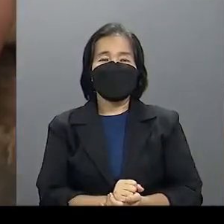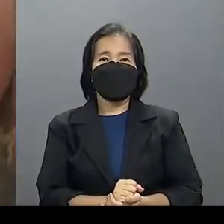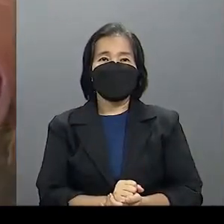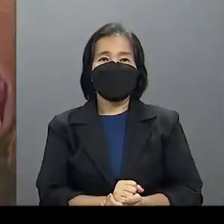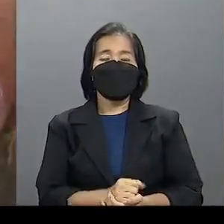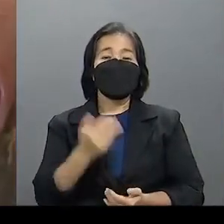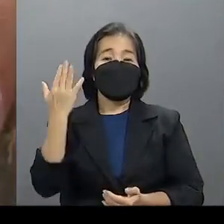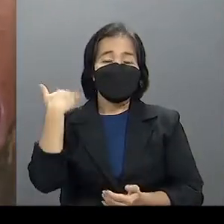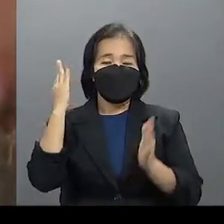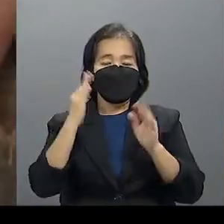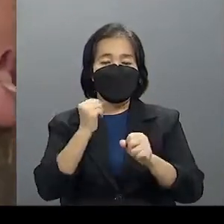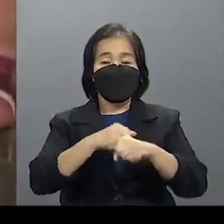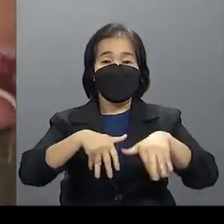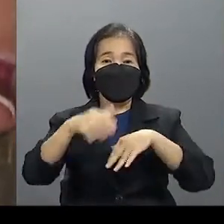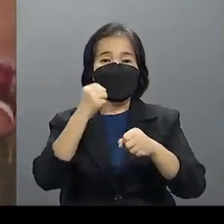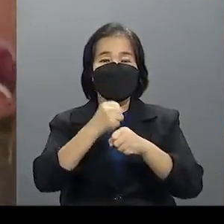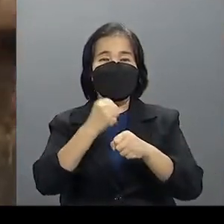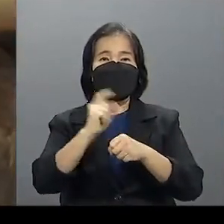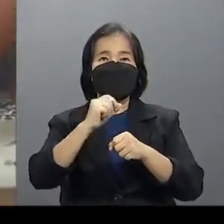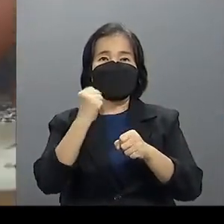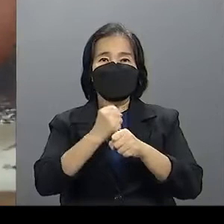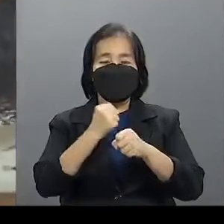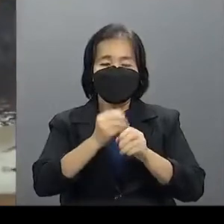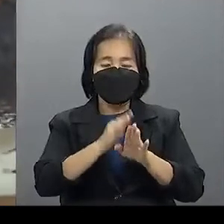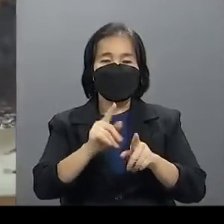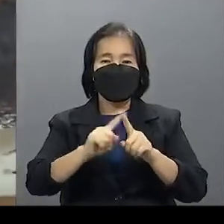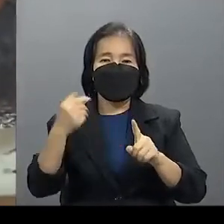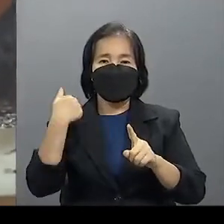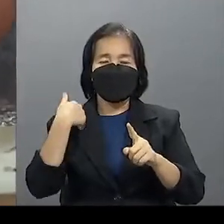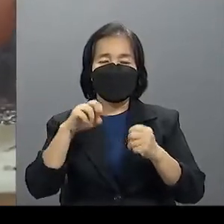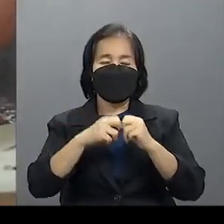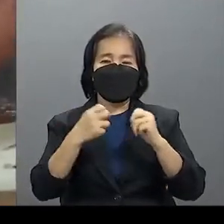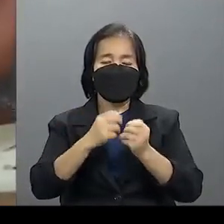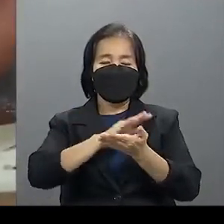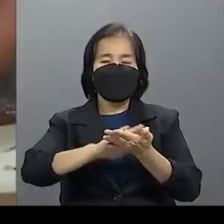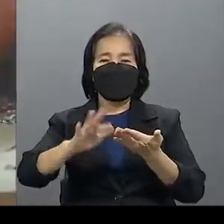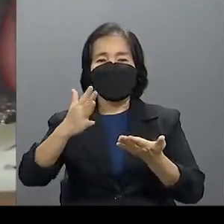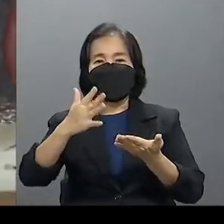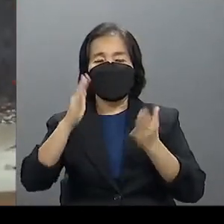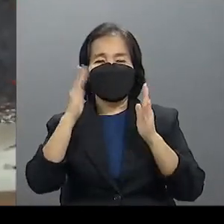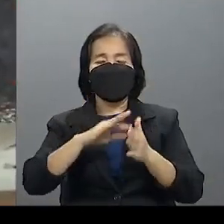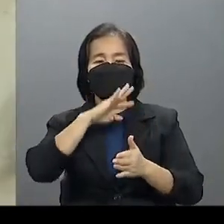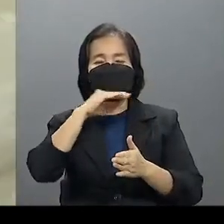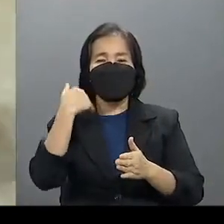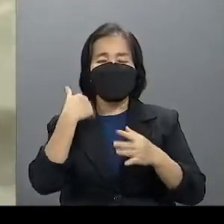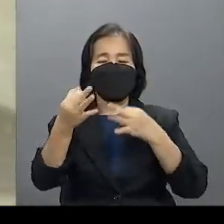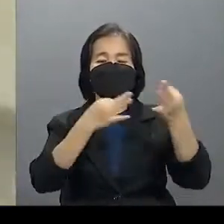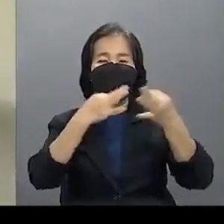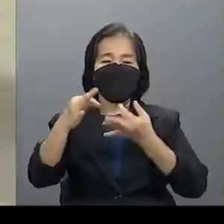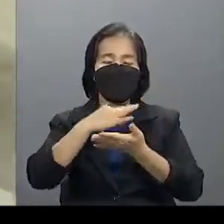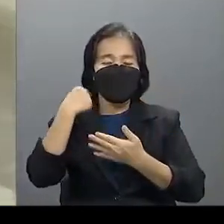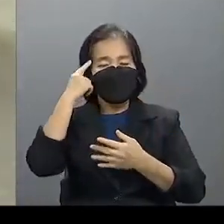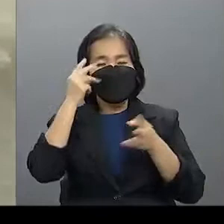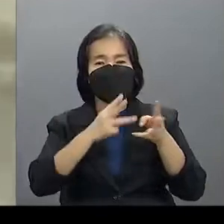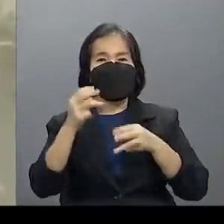อไม้อัดปี๊บแต่มักเกิดปัญหาเรื่องความสะอาดและถูกร้องเรียนบ่อยครั้งจึงหาวิธีการถนอมอาหารให